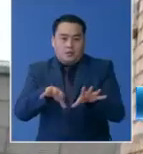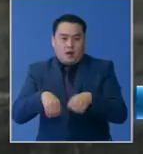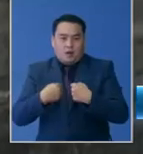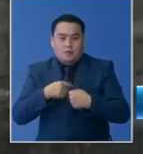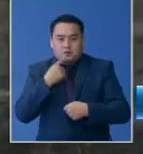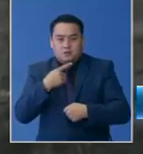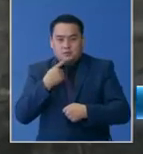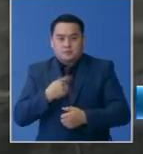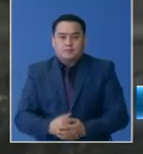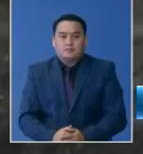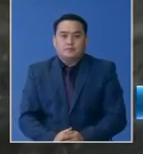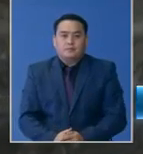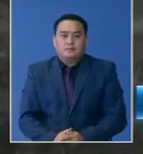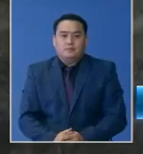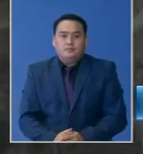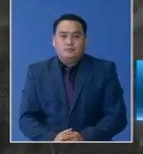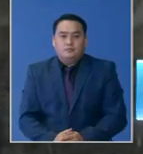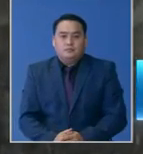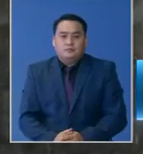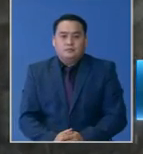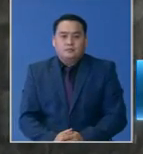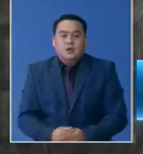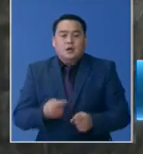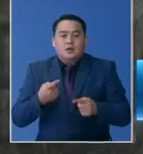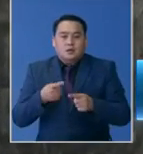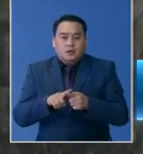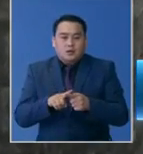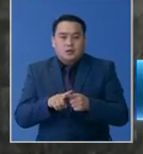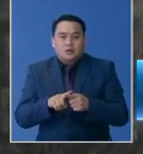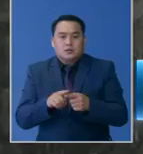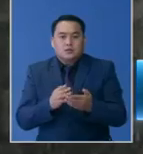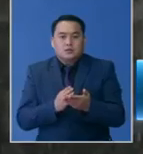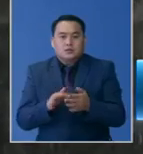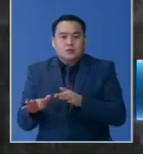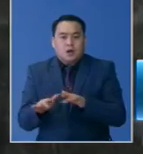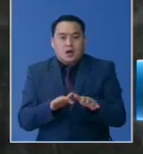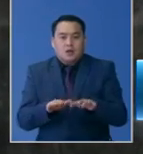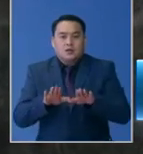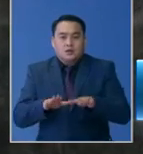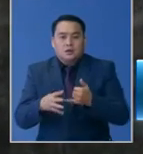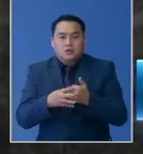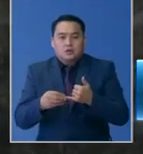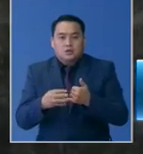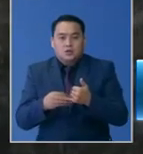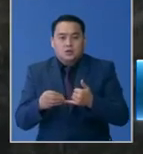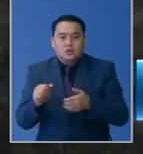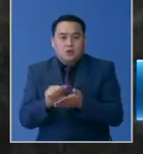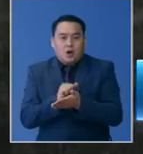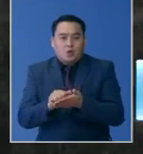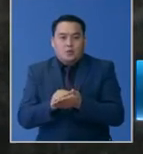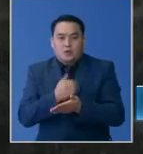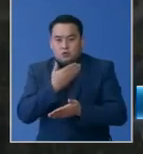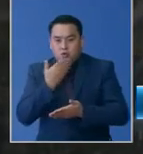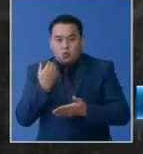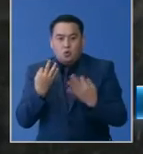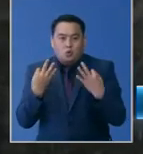отыр. Авторки соображения, технические соображения жоқ, сол себепті шара қолданған бұл нысанға. Тек қана жердің құжаты бар, басқа рұқсат құжаттары жоқ.